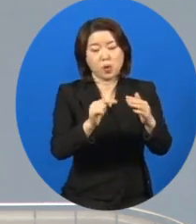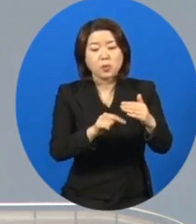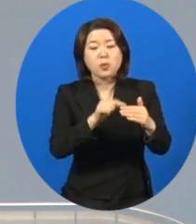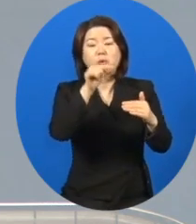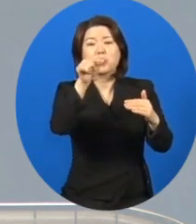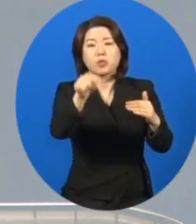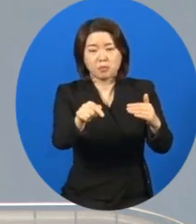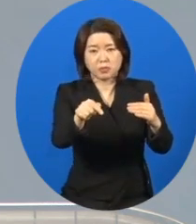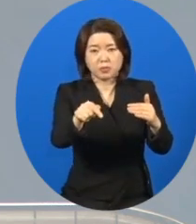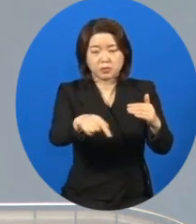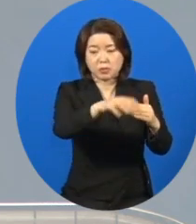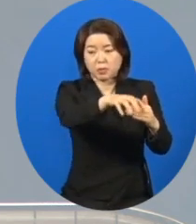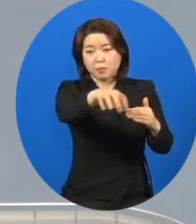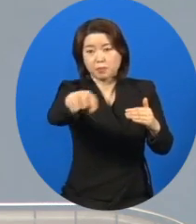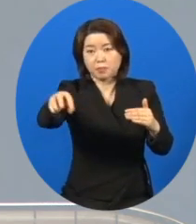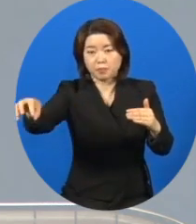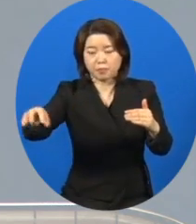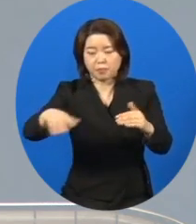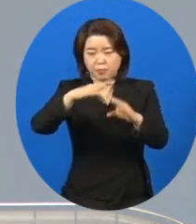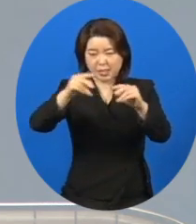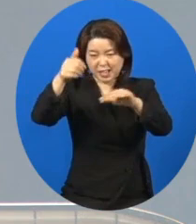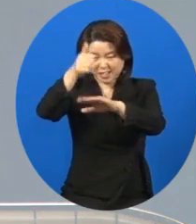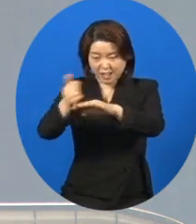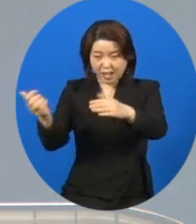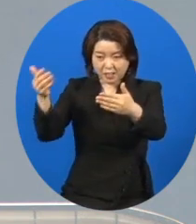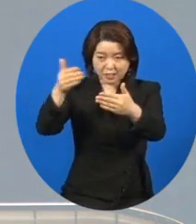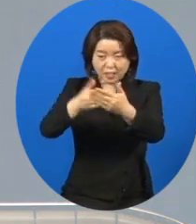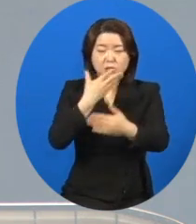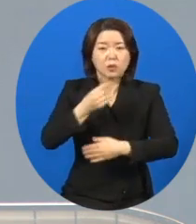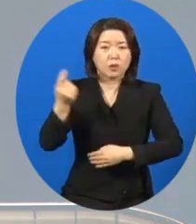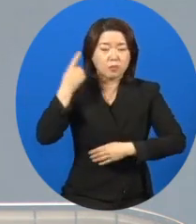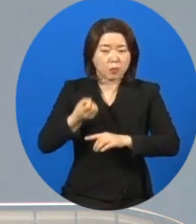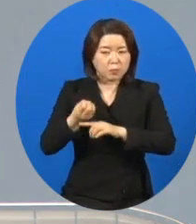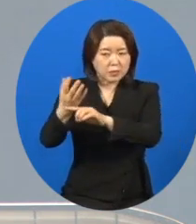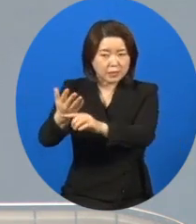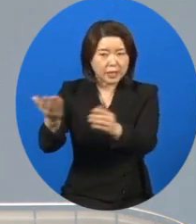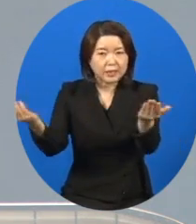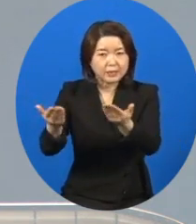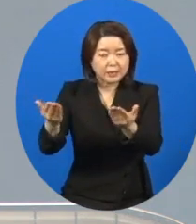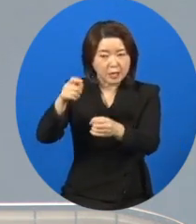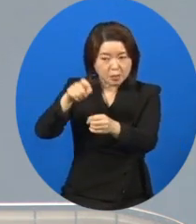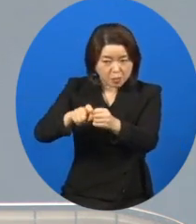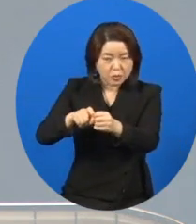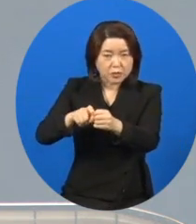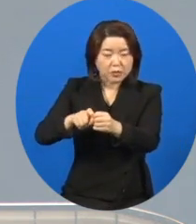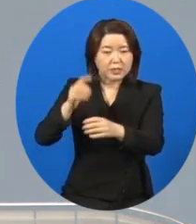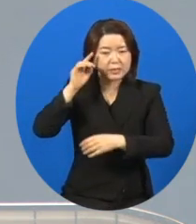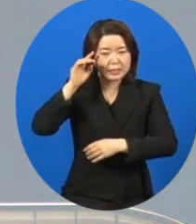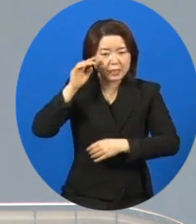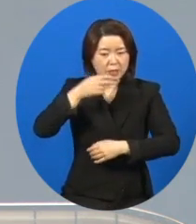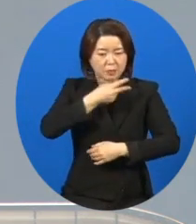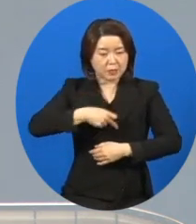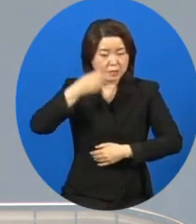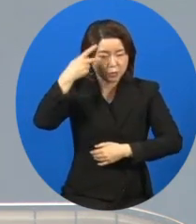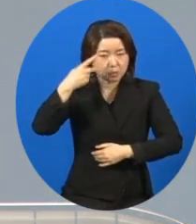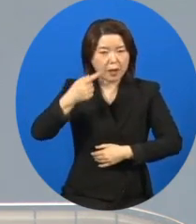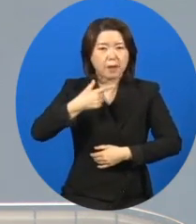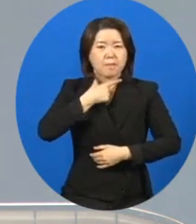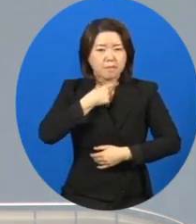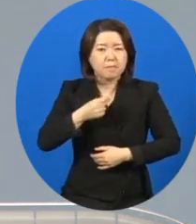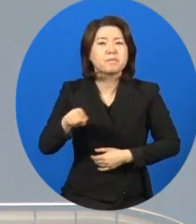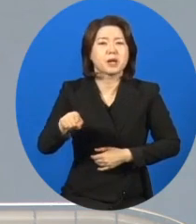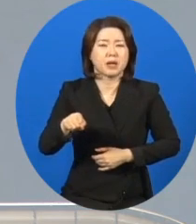교회를 넘어서서 땅끝까지 복음을 전하는 일이 사도 바울의 마음의 소원이었어요. 주님이